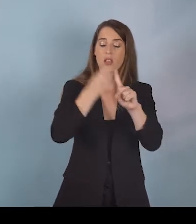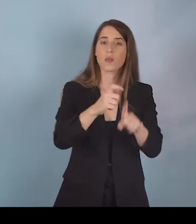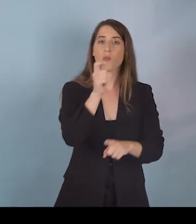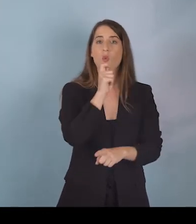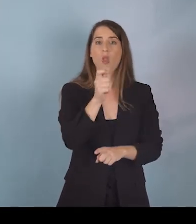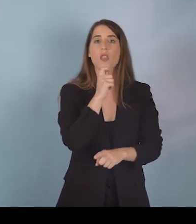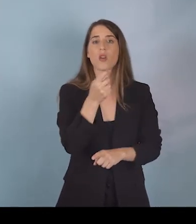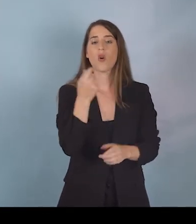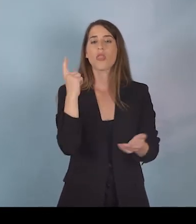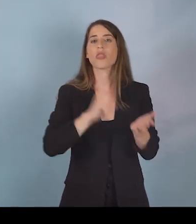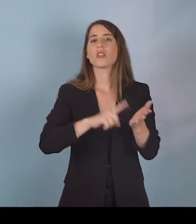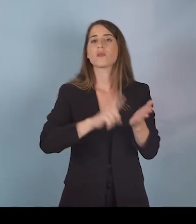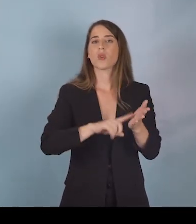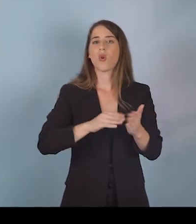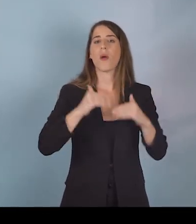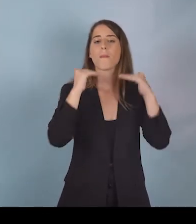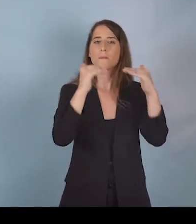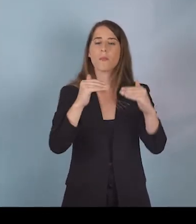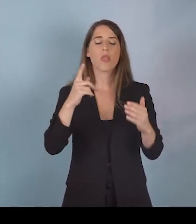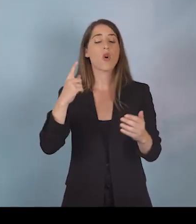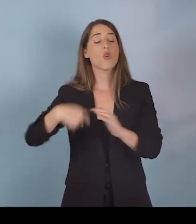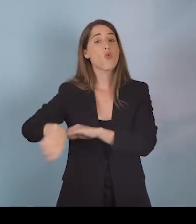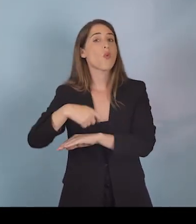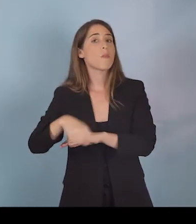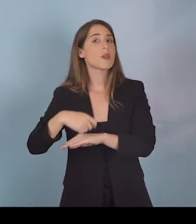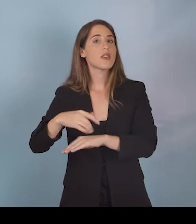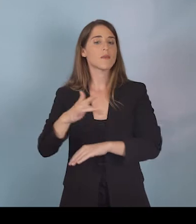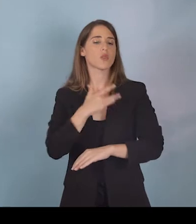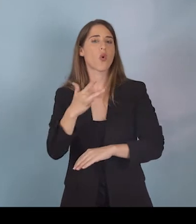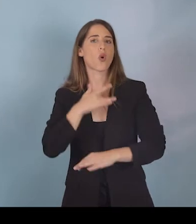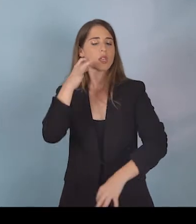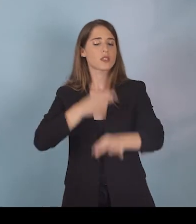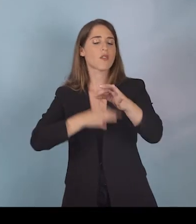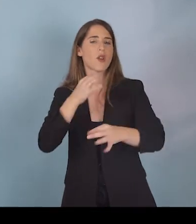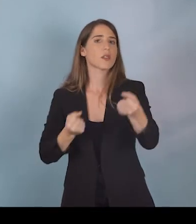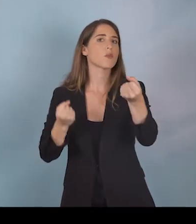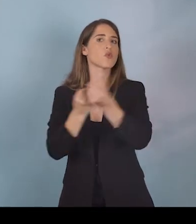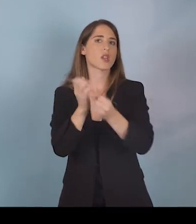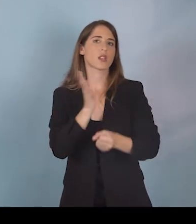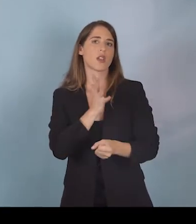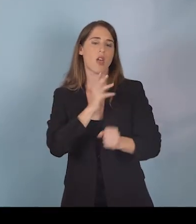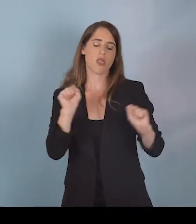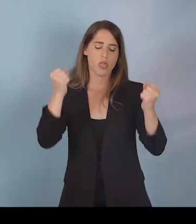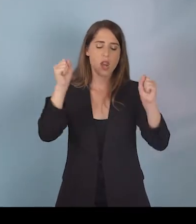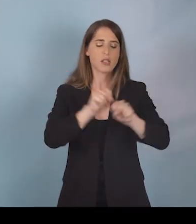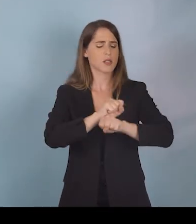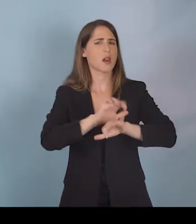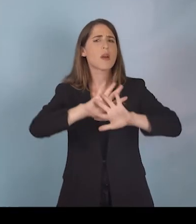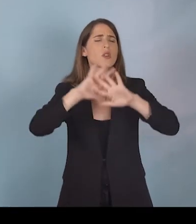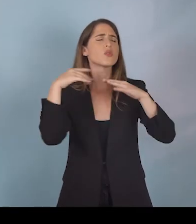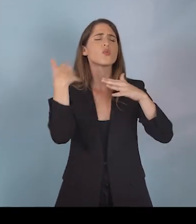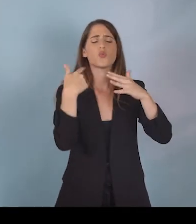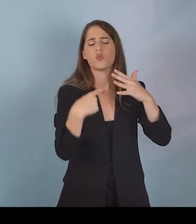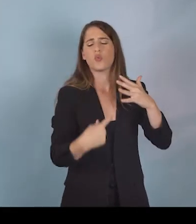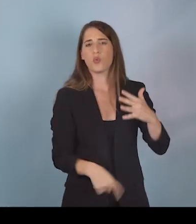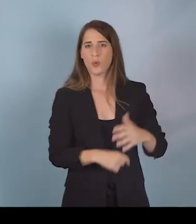θεσμικό επίπεδο, την νομική και ψυχολογική υποστήριξη και συμβουλευτική, δράσεις ενημέρωσης και πάρα πολλά ακόμη.